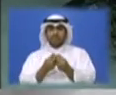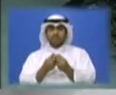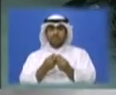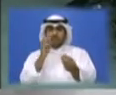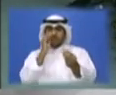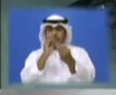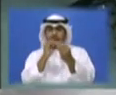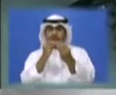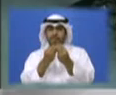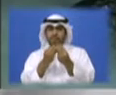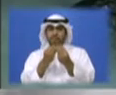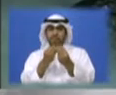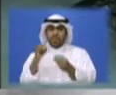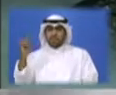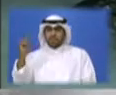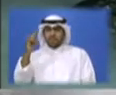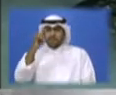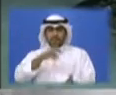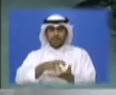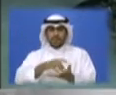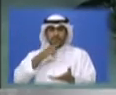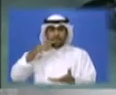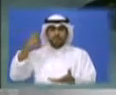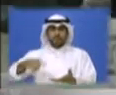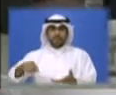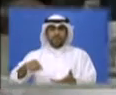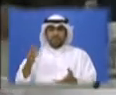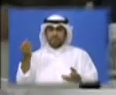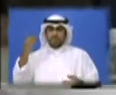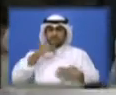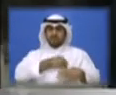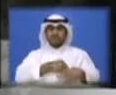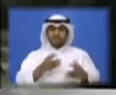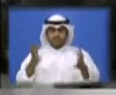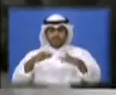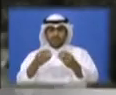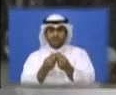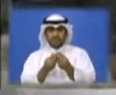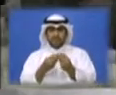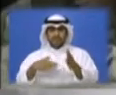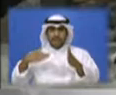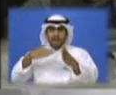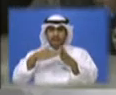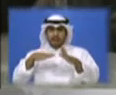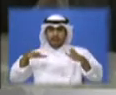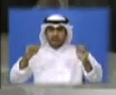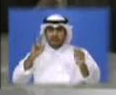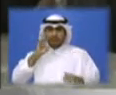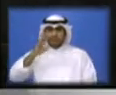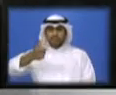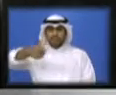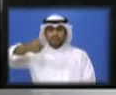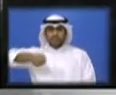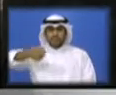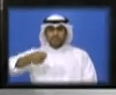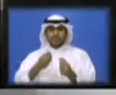التعارف، رحلة فعلا فعلا جدا غنية. وبهذا تختتم الشيخة الدكتورة حصة سعد العبد الله